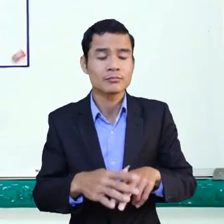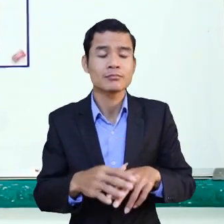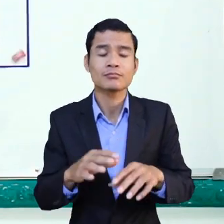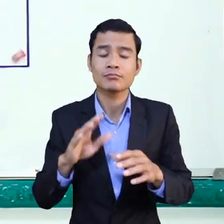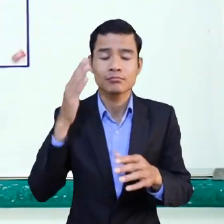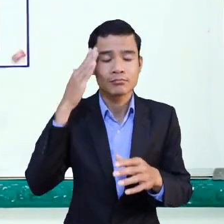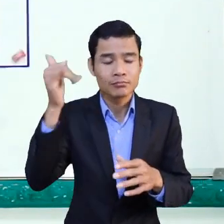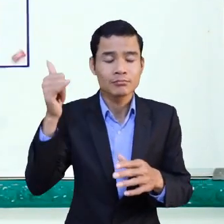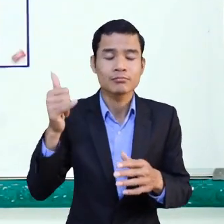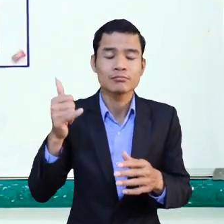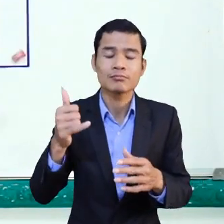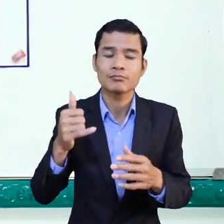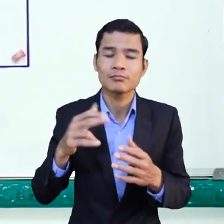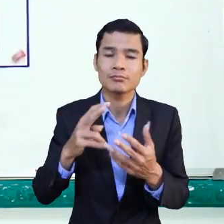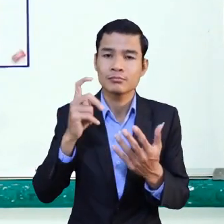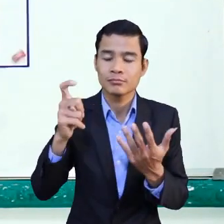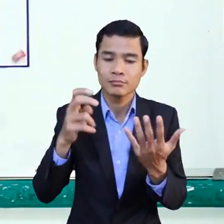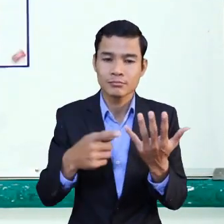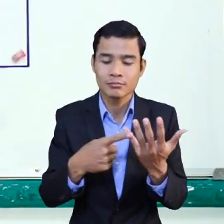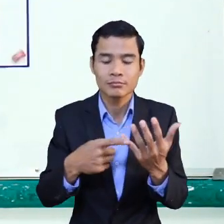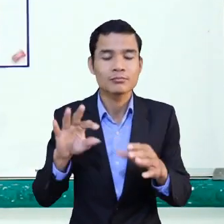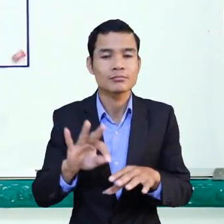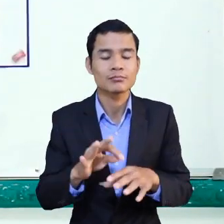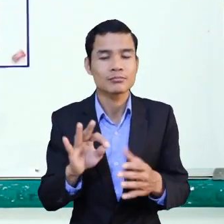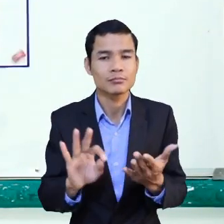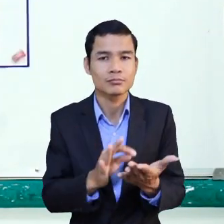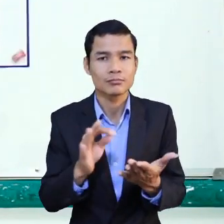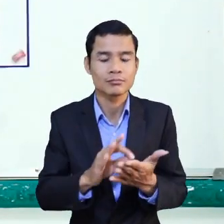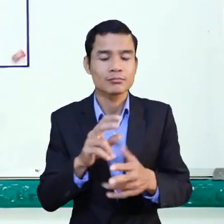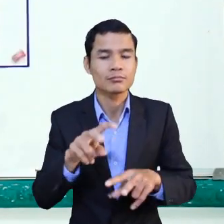កូនកូនគិតតិចមើល